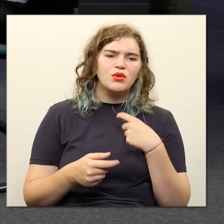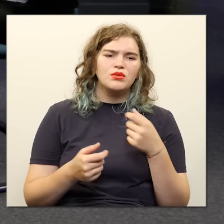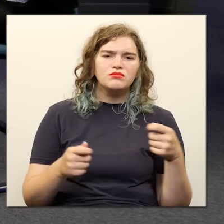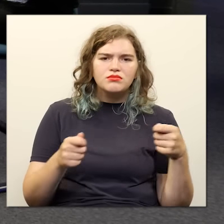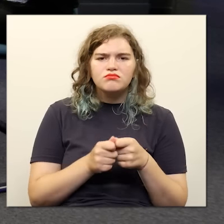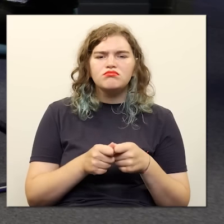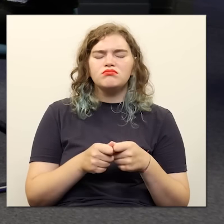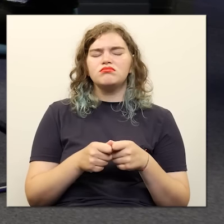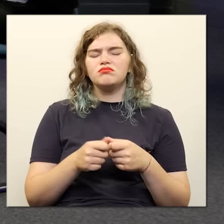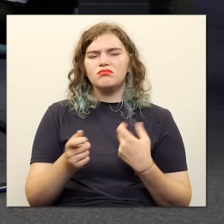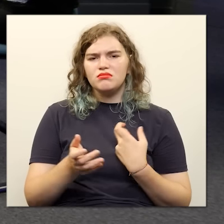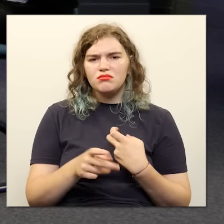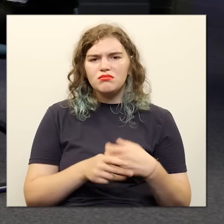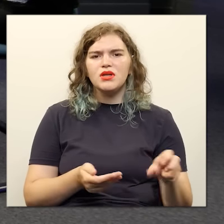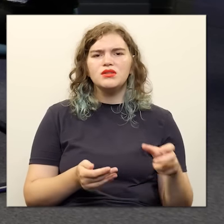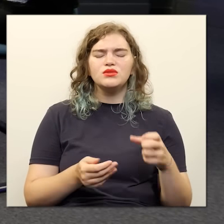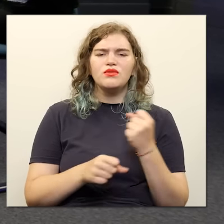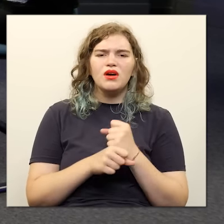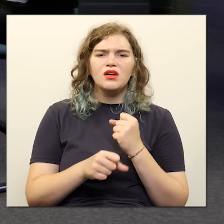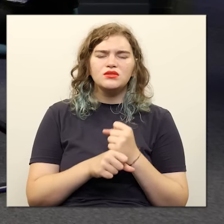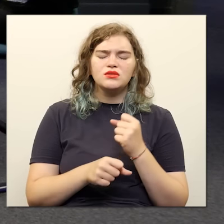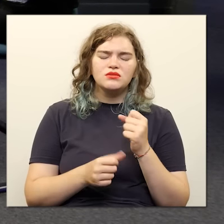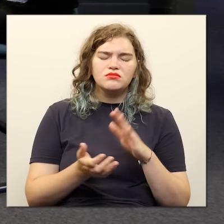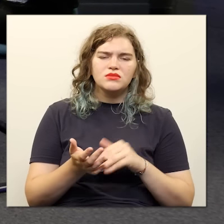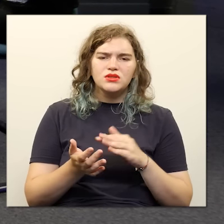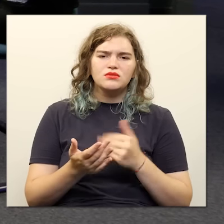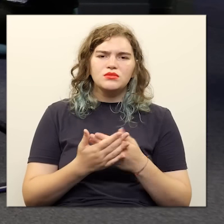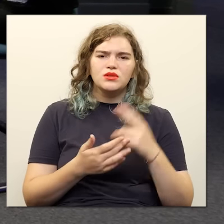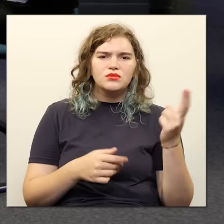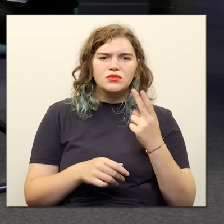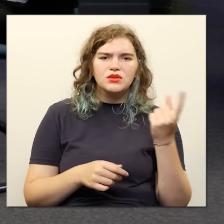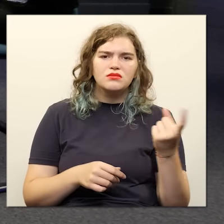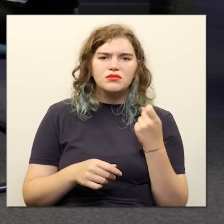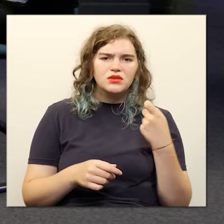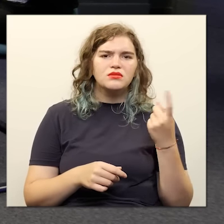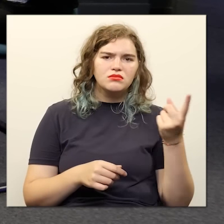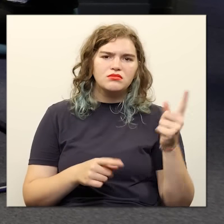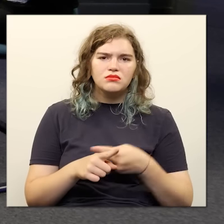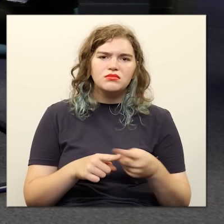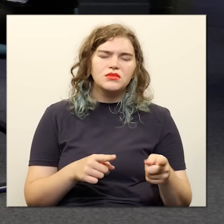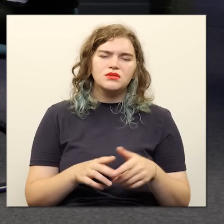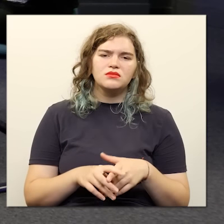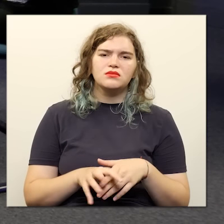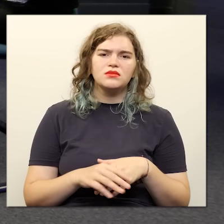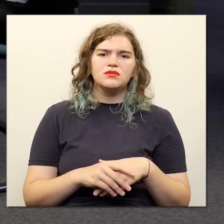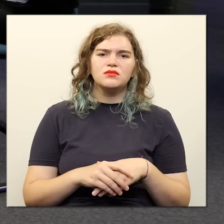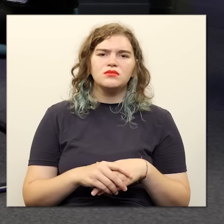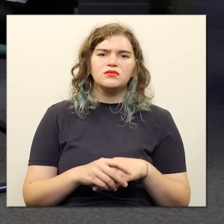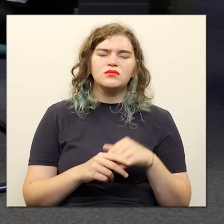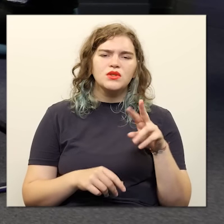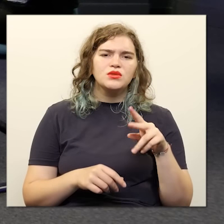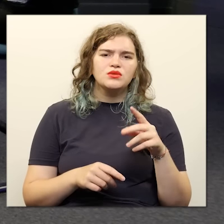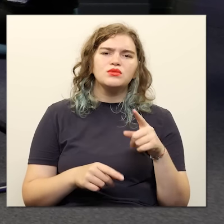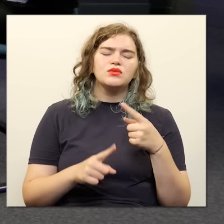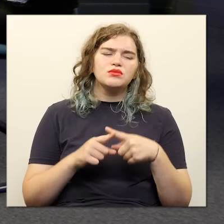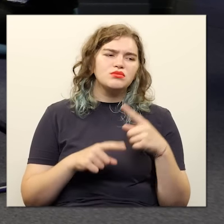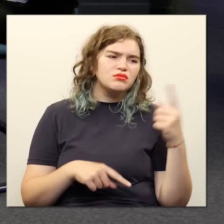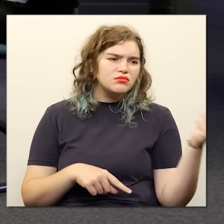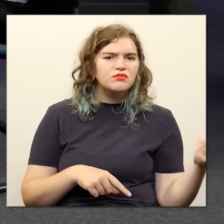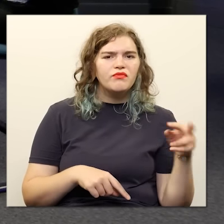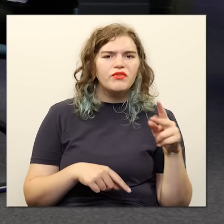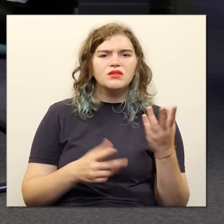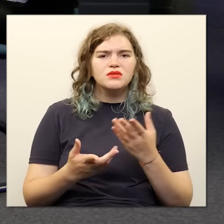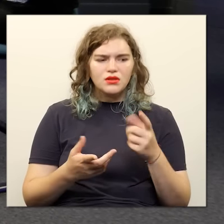pot să mă unesc, cu care facem lucrarea lui Dumnezeu din categoria lor. Ce surori frumos. Și